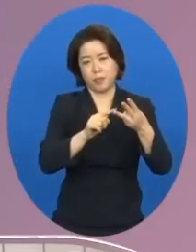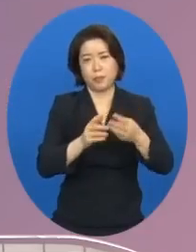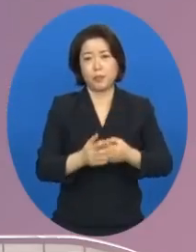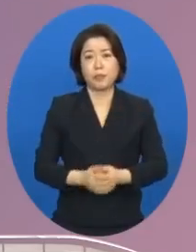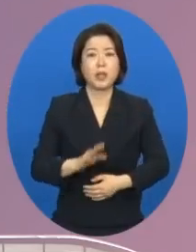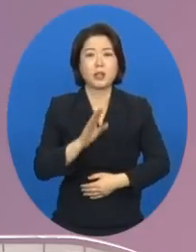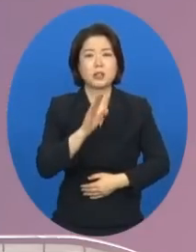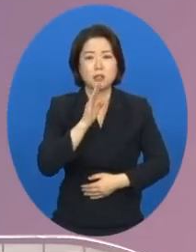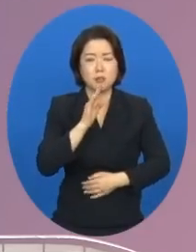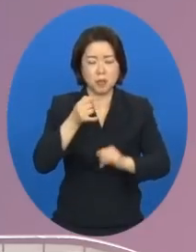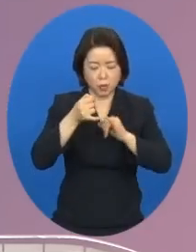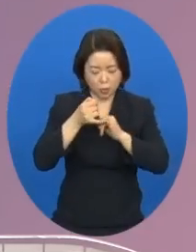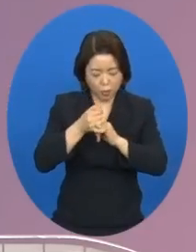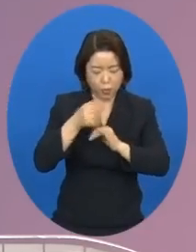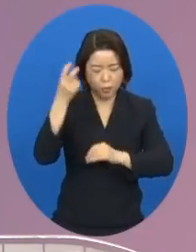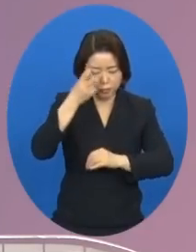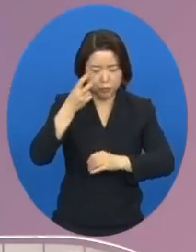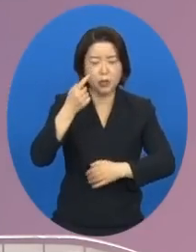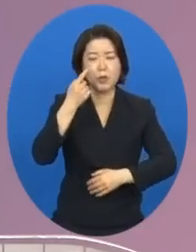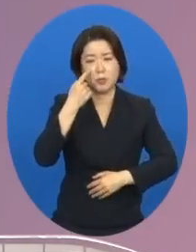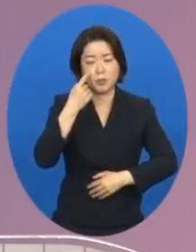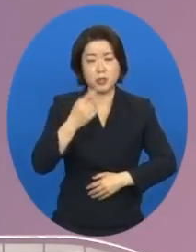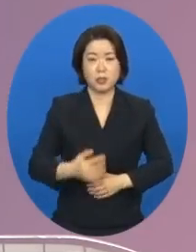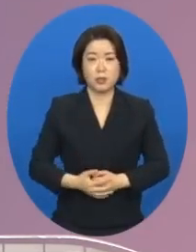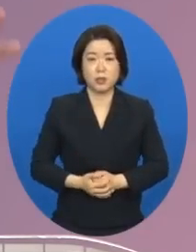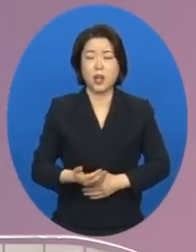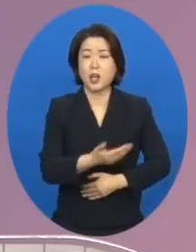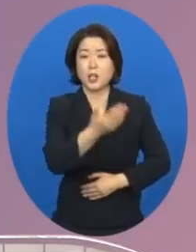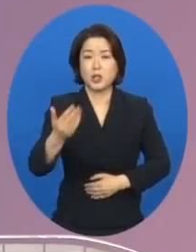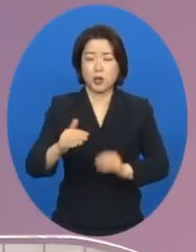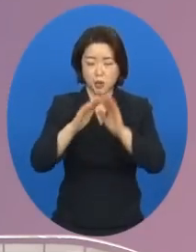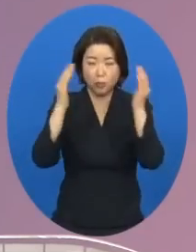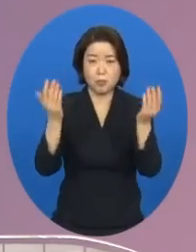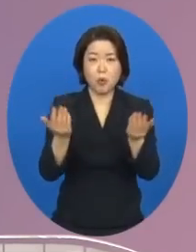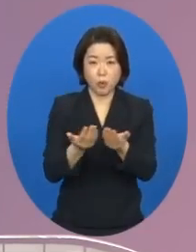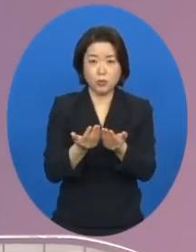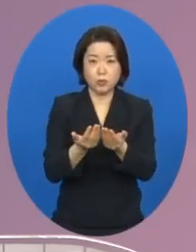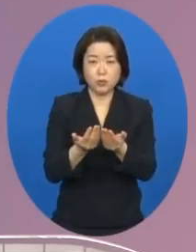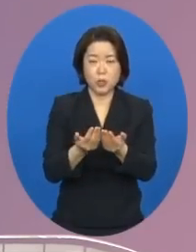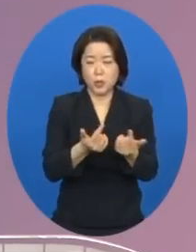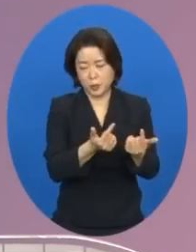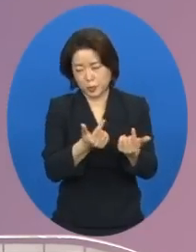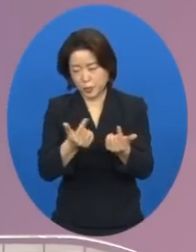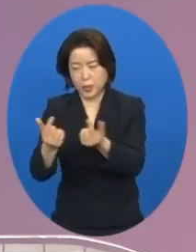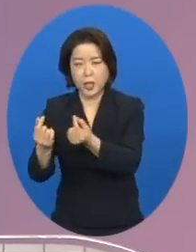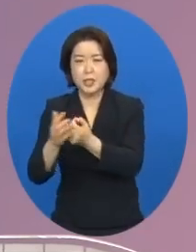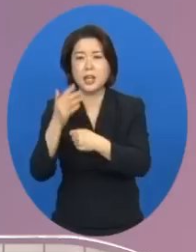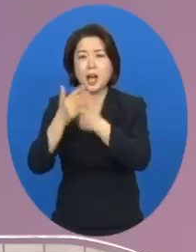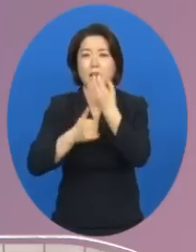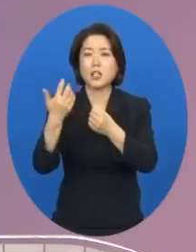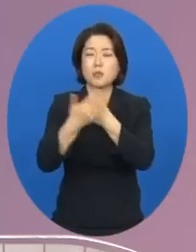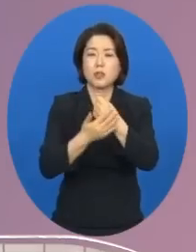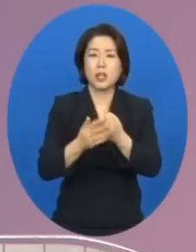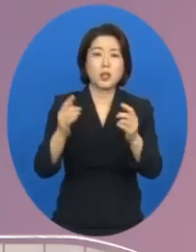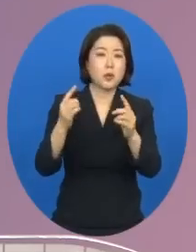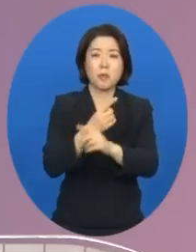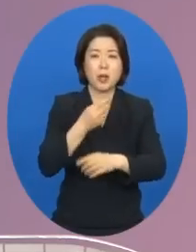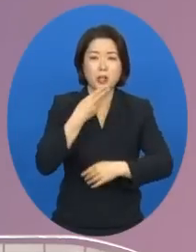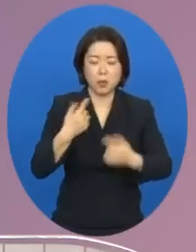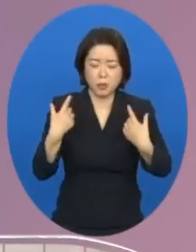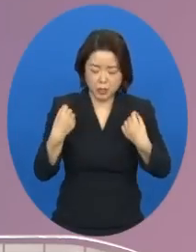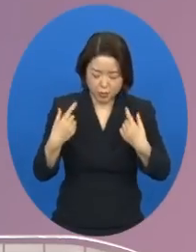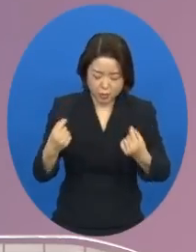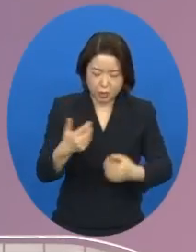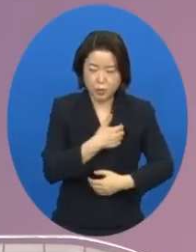정말 점검해 보시기 바랍니다. 그러면 여러분 모두에게 동일하게 하나님의 은혜는 변함없이